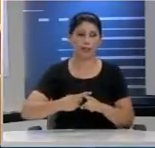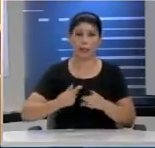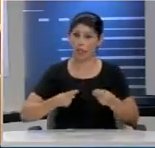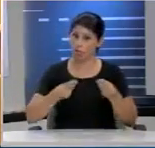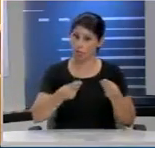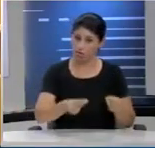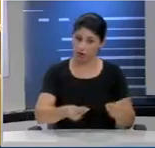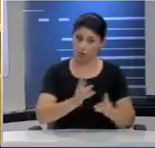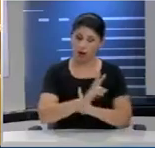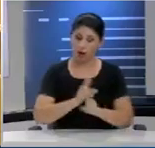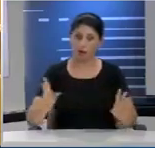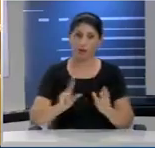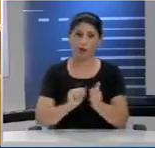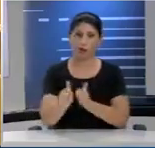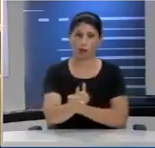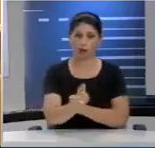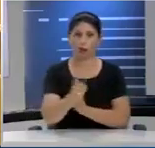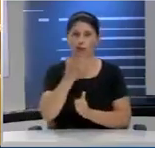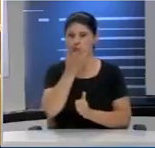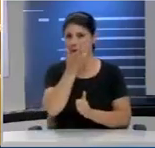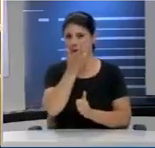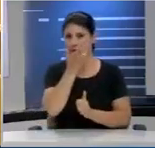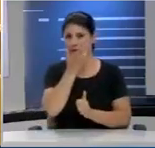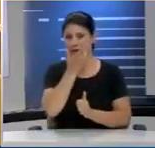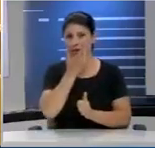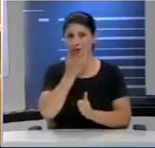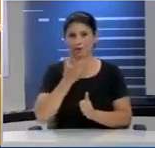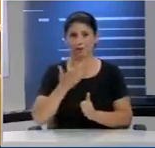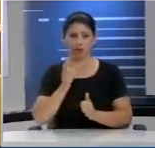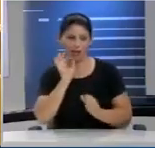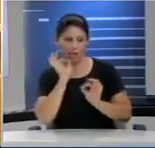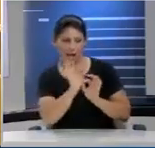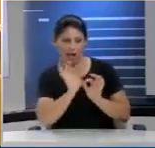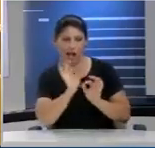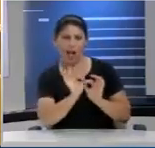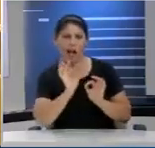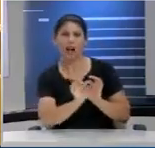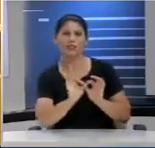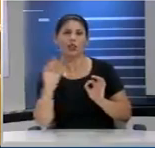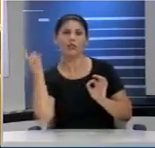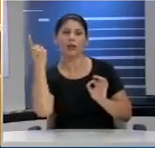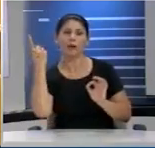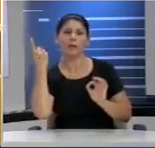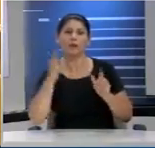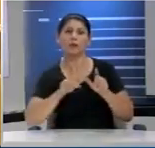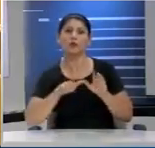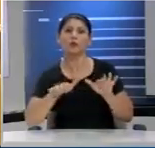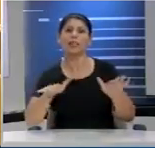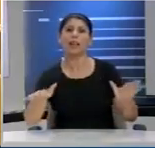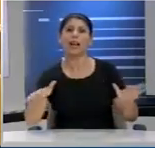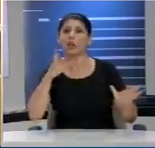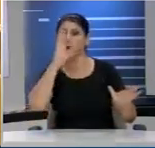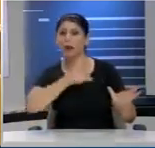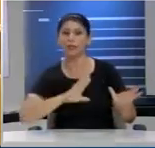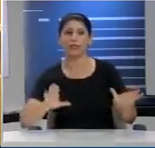όμως ξεκάθαρη προτεραιότητα στις ακτινοθεραπείες για τους καρκινοπαθείς συμπολίτες μας.